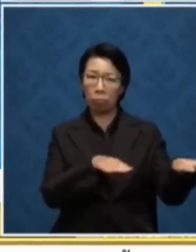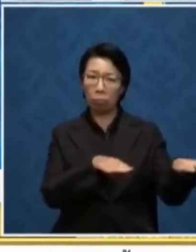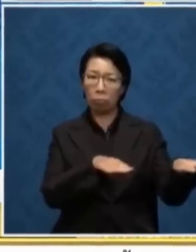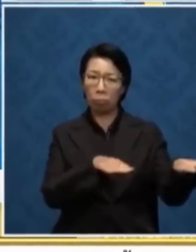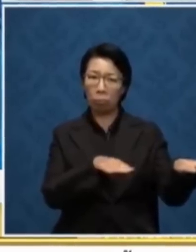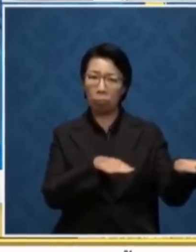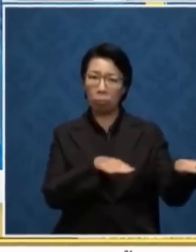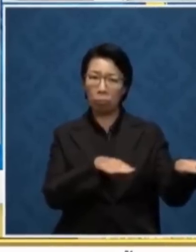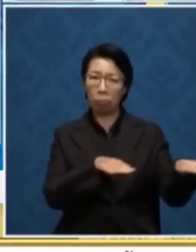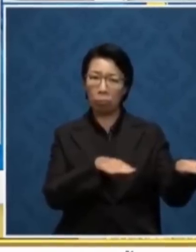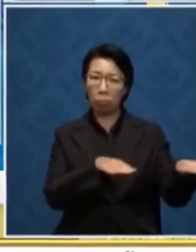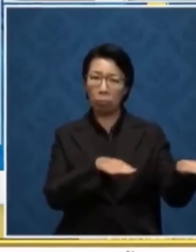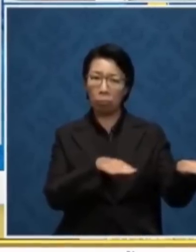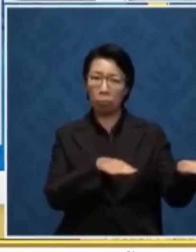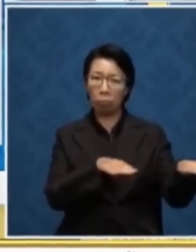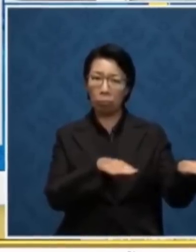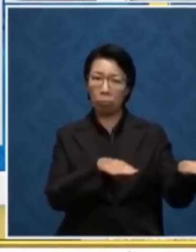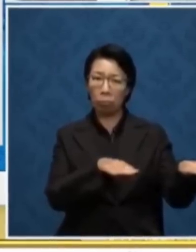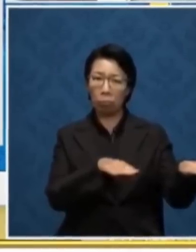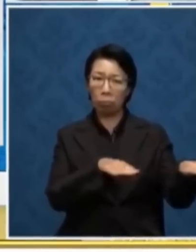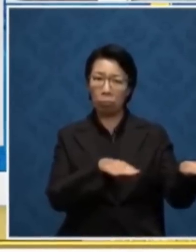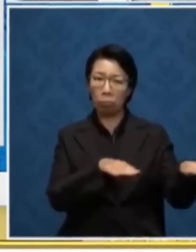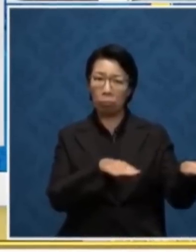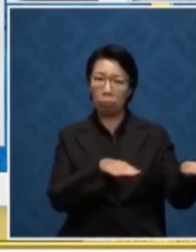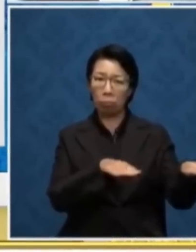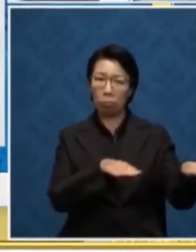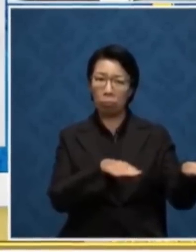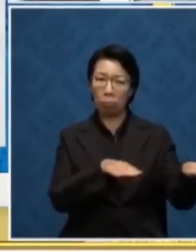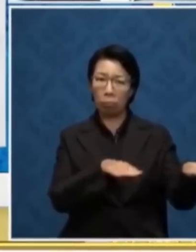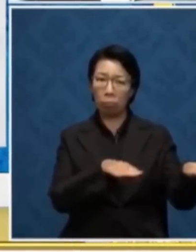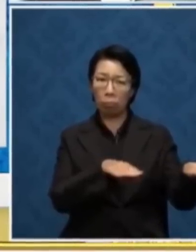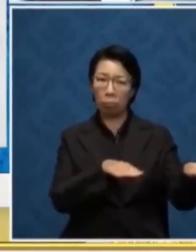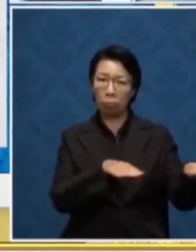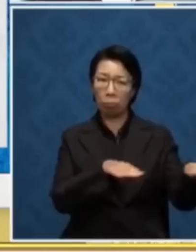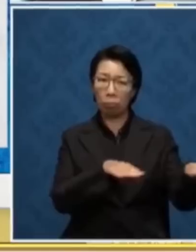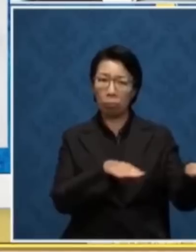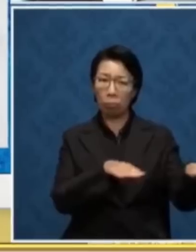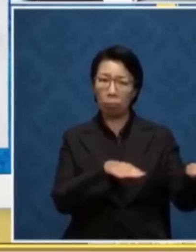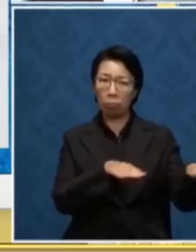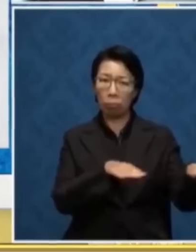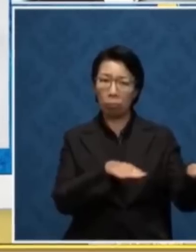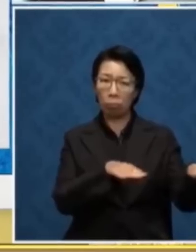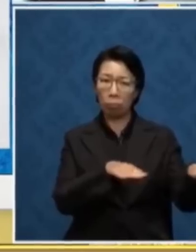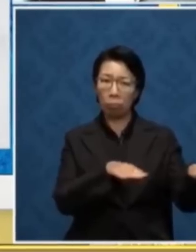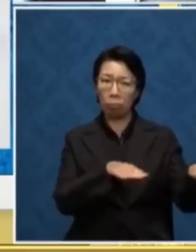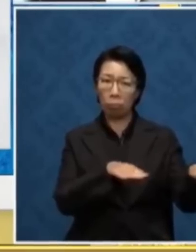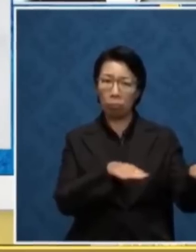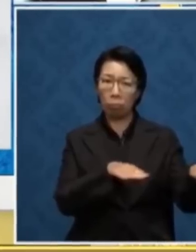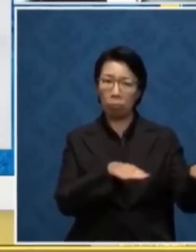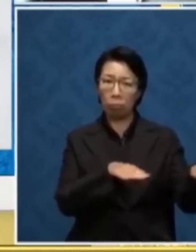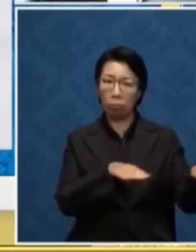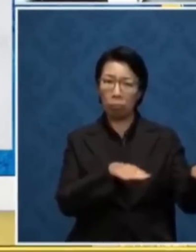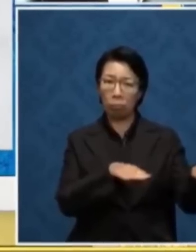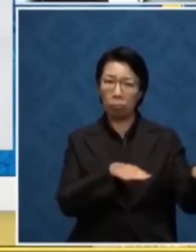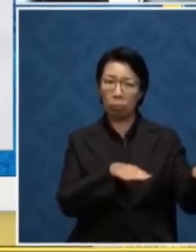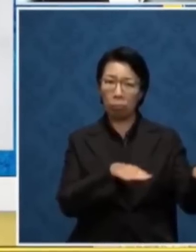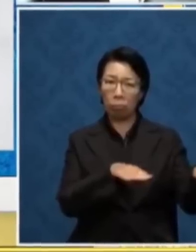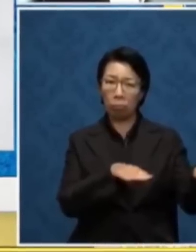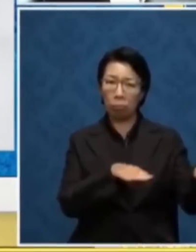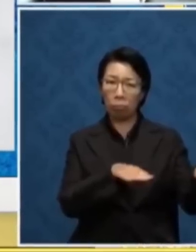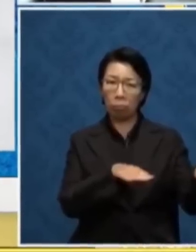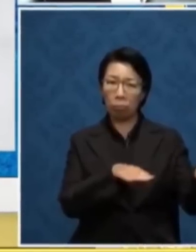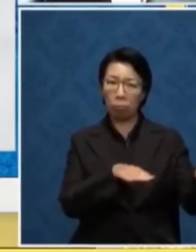ไฟฟ้าต้องเป็นโรงไฟฟ้าที่ลงทุนก่อสร้างใหม่และไม่เคยมีสัญญาซื้อขายไฟฟ้าหรือไม่เคยได้รับการต